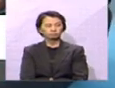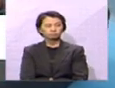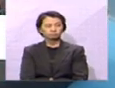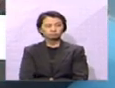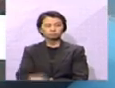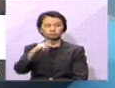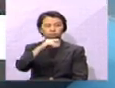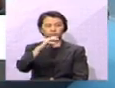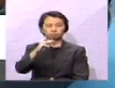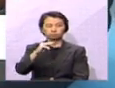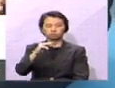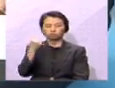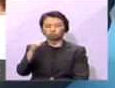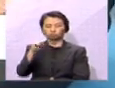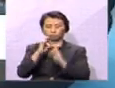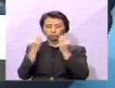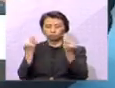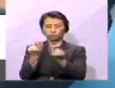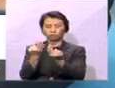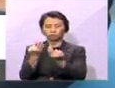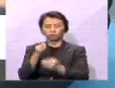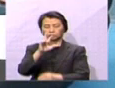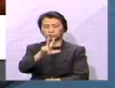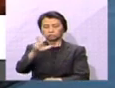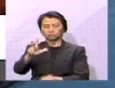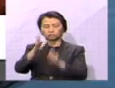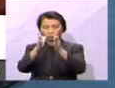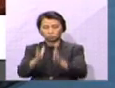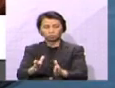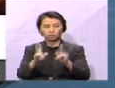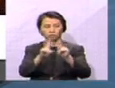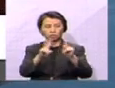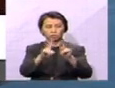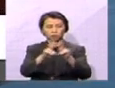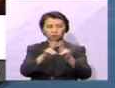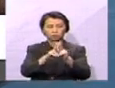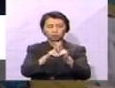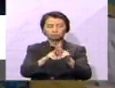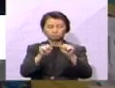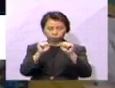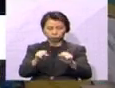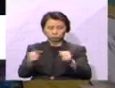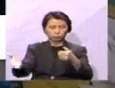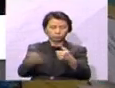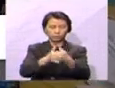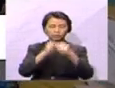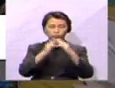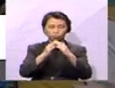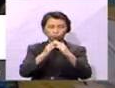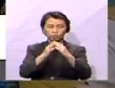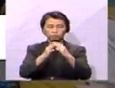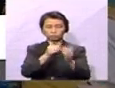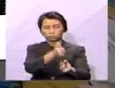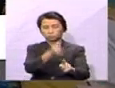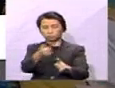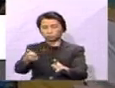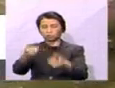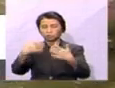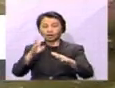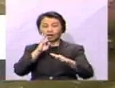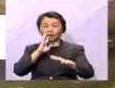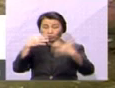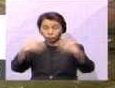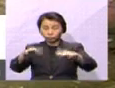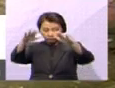di gua musang 10 keluarga membabitkan 33 penduduk di kampung lima kasturi dibenarkan pulang ke rumah masing-masing selepas air